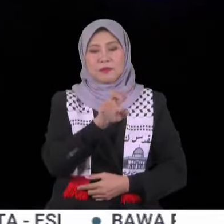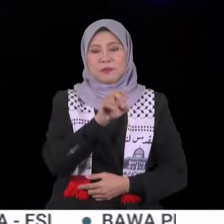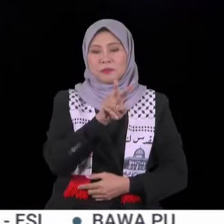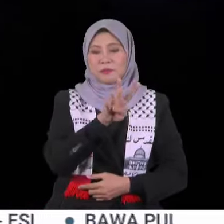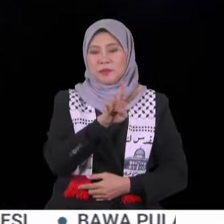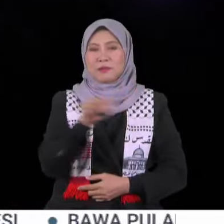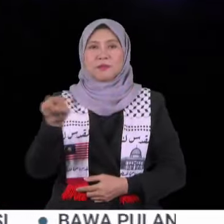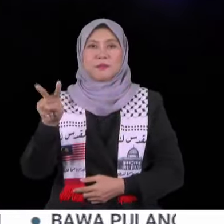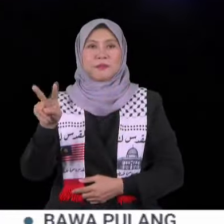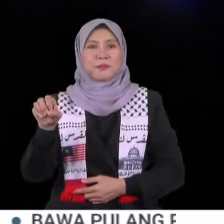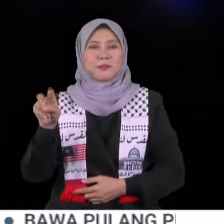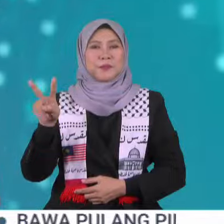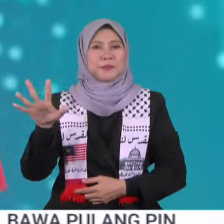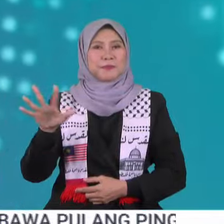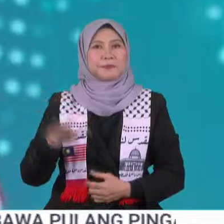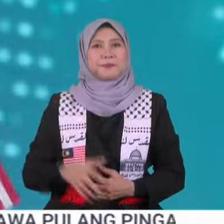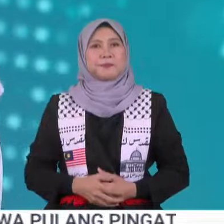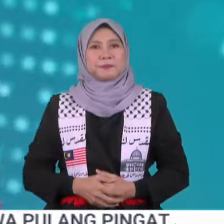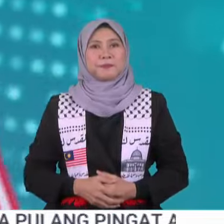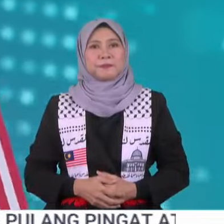2024-2025.